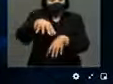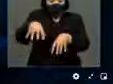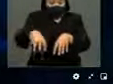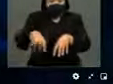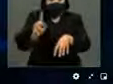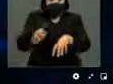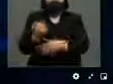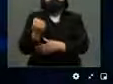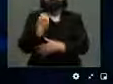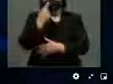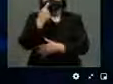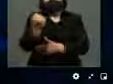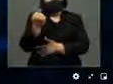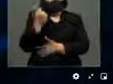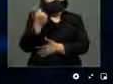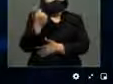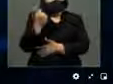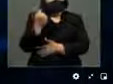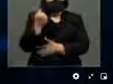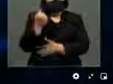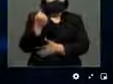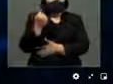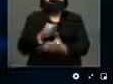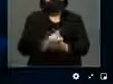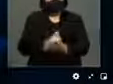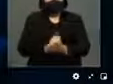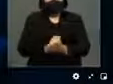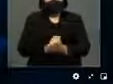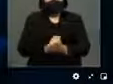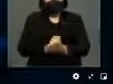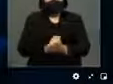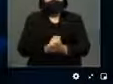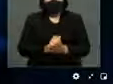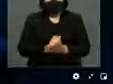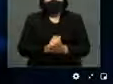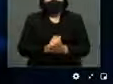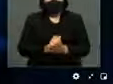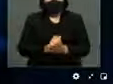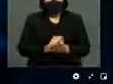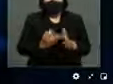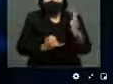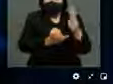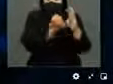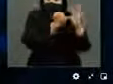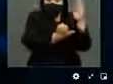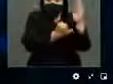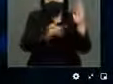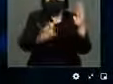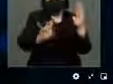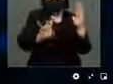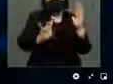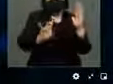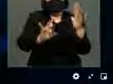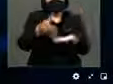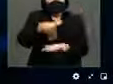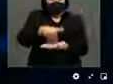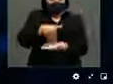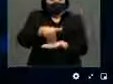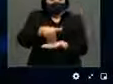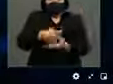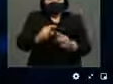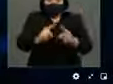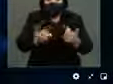คุมเข้มงวดสูงสุดอยู่นะครับตรงนี้ก็จะมี17จังหวัดนะครับที่เป็นศูนย์ขออนุญาตไม่เอ่ยนาม